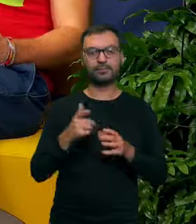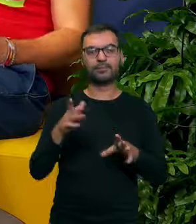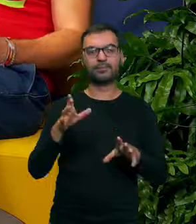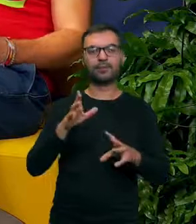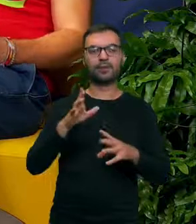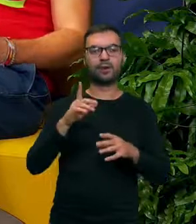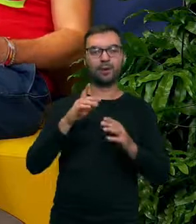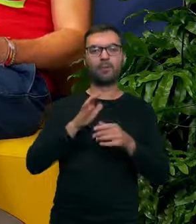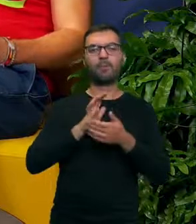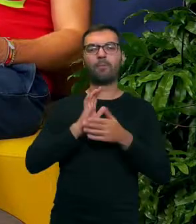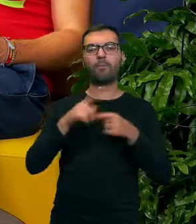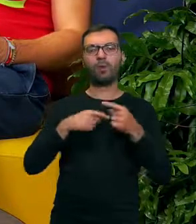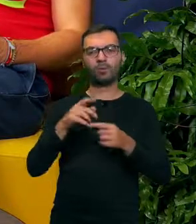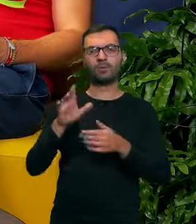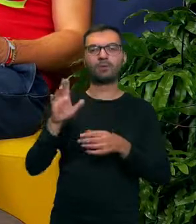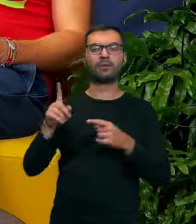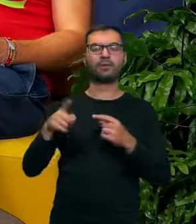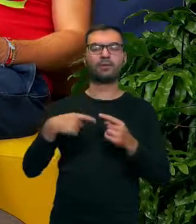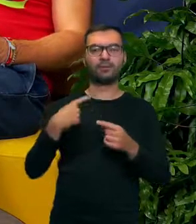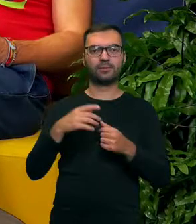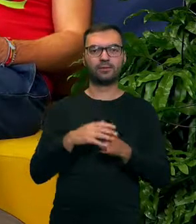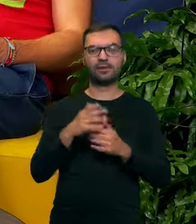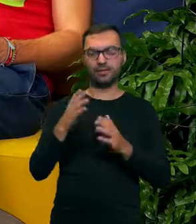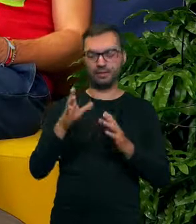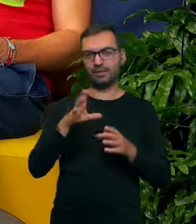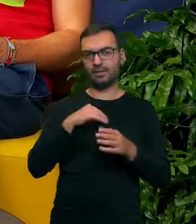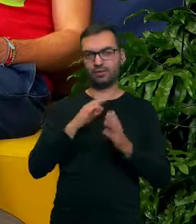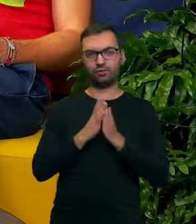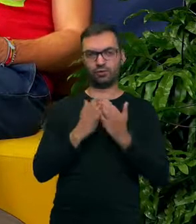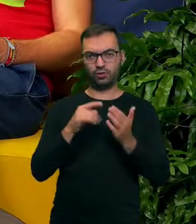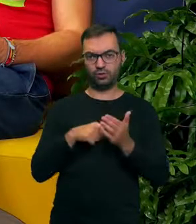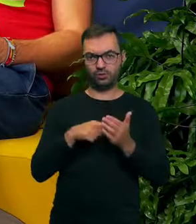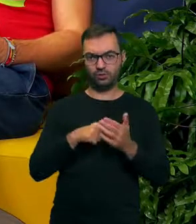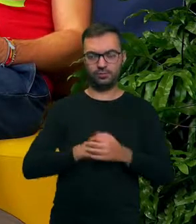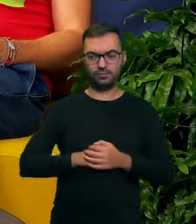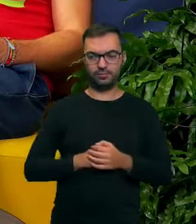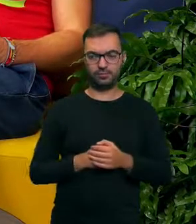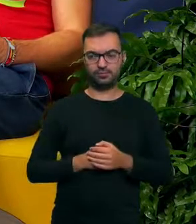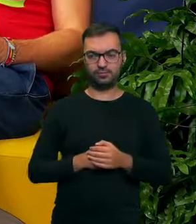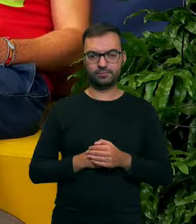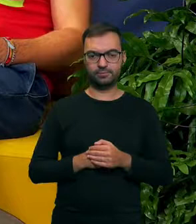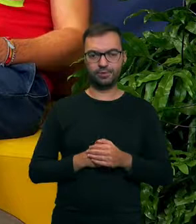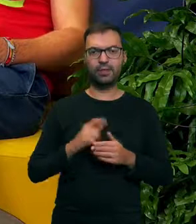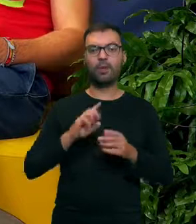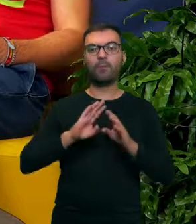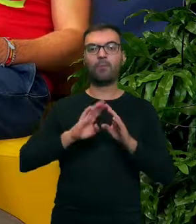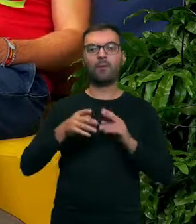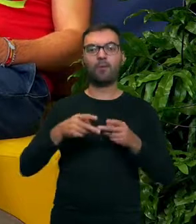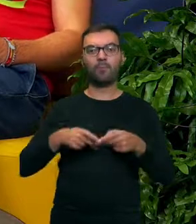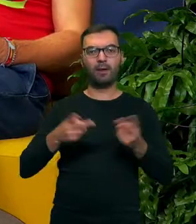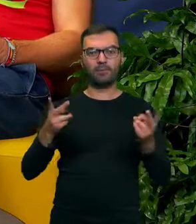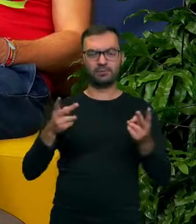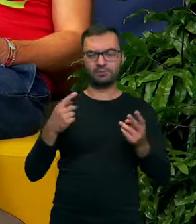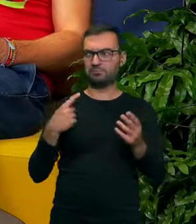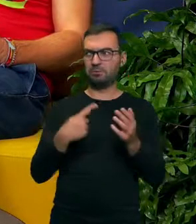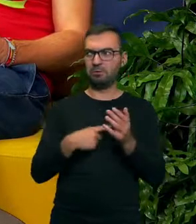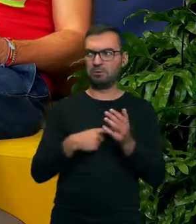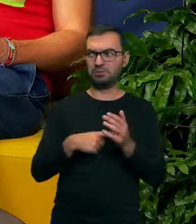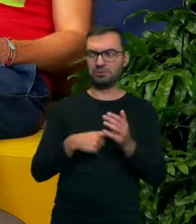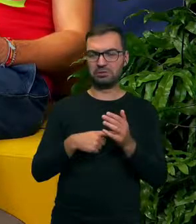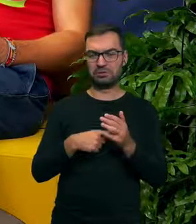dostałem od producentów, od Leszka Wodzaka, Janety Hikim, bo tam książkę, jakoś chwilę po premierze, tak mi się wydaje, Ostatniej